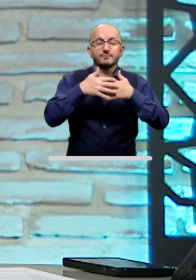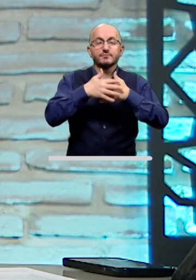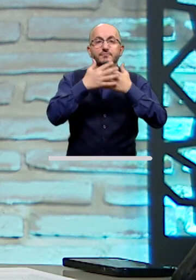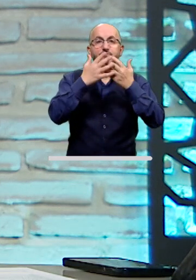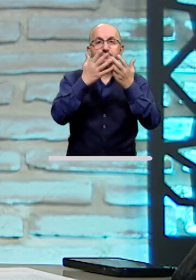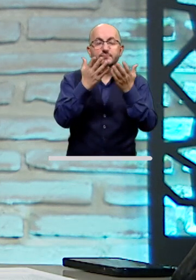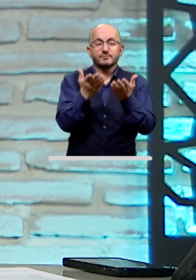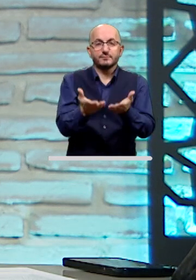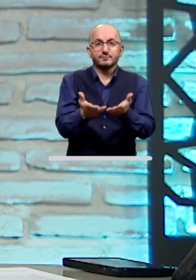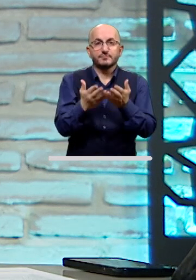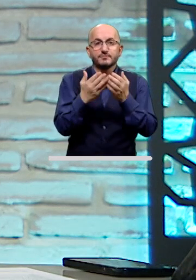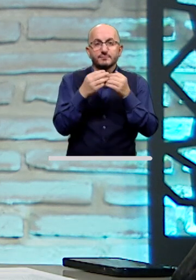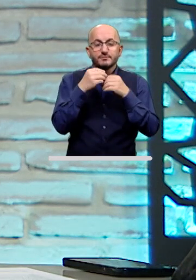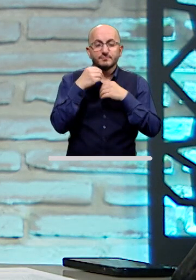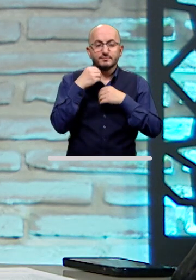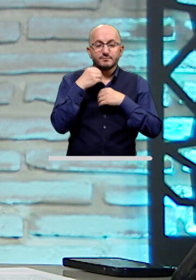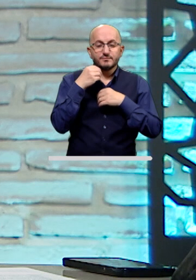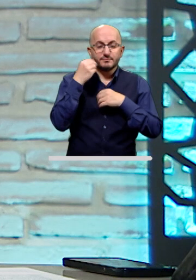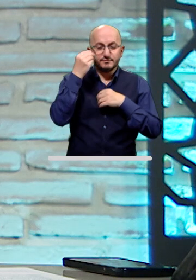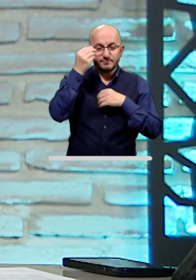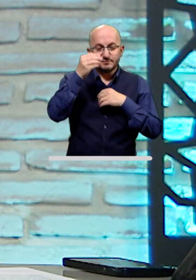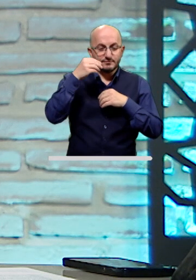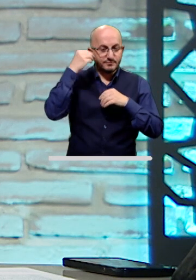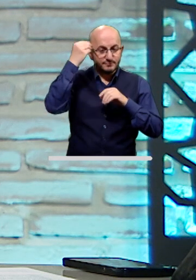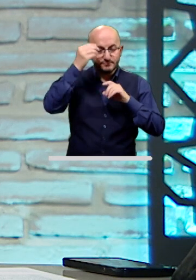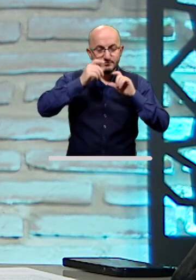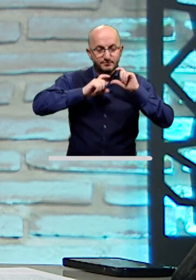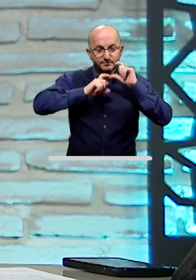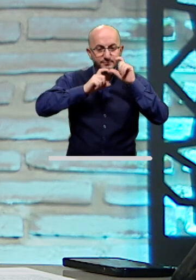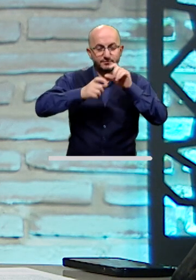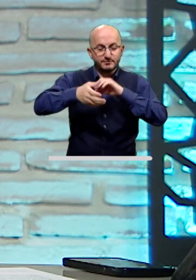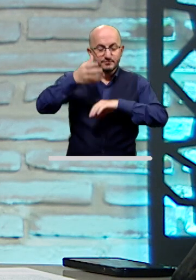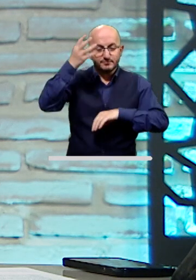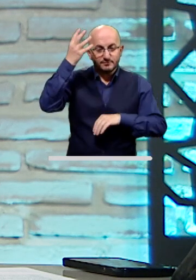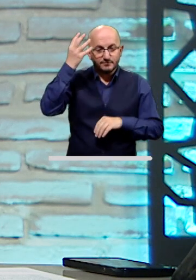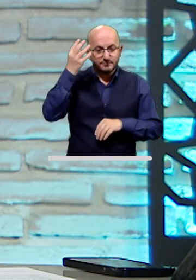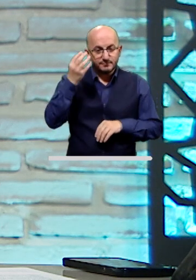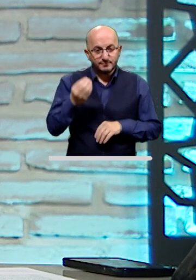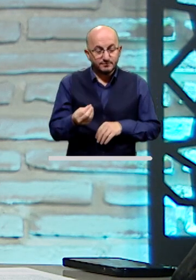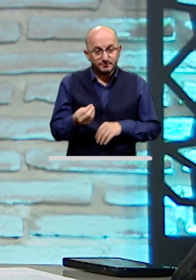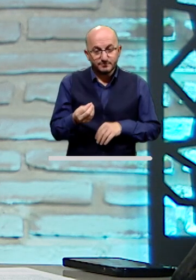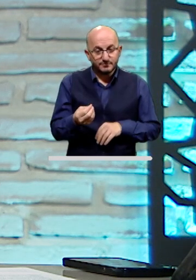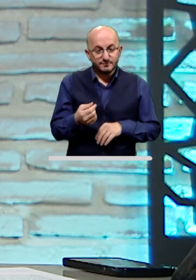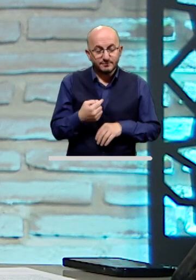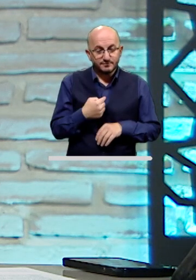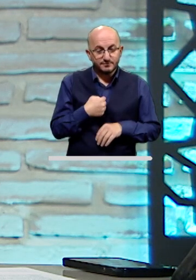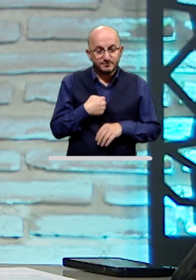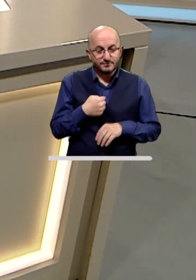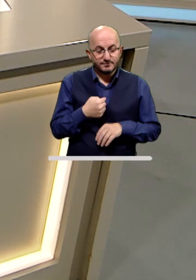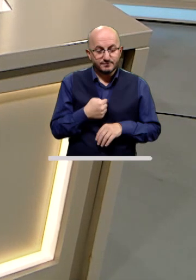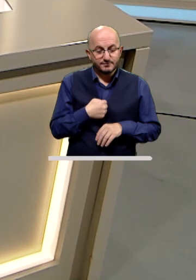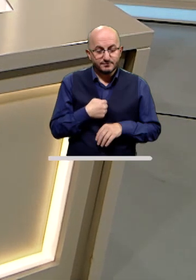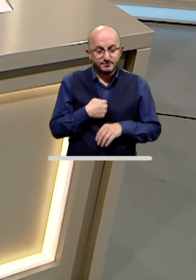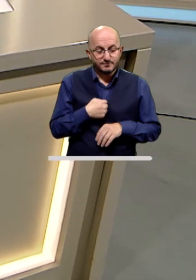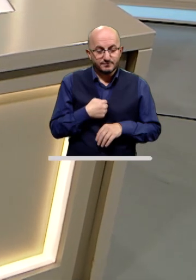olun. Hocam, hocama bir sorum olacaktı. Buyurun. Şimdi hocam, bizim